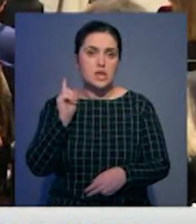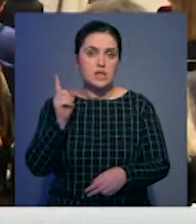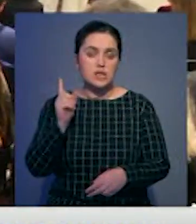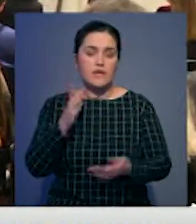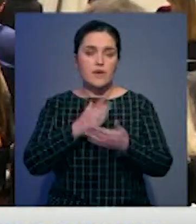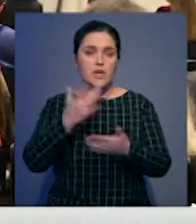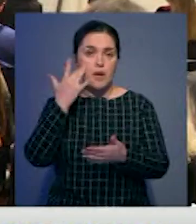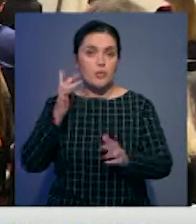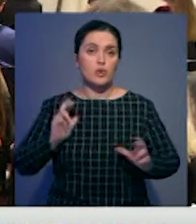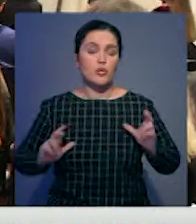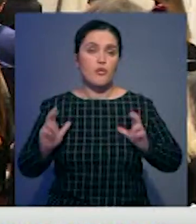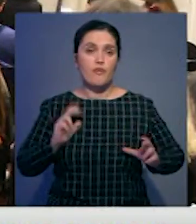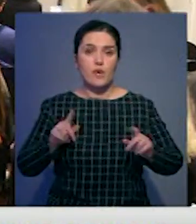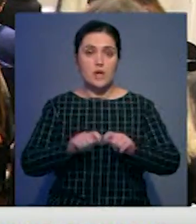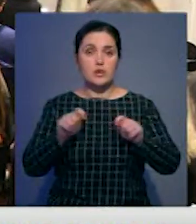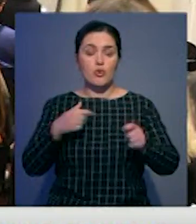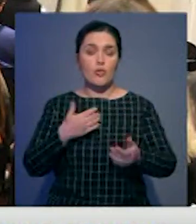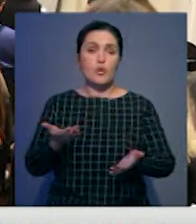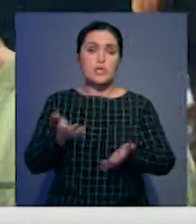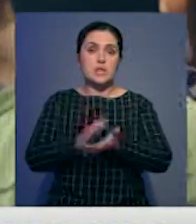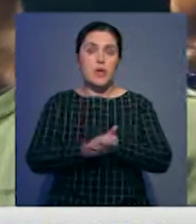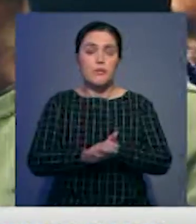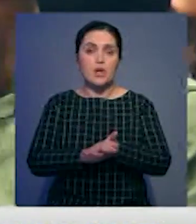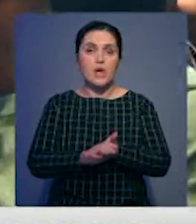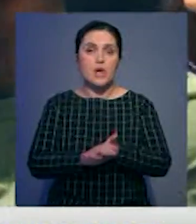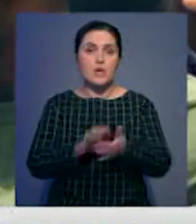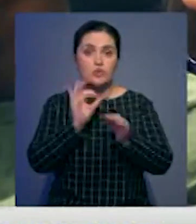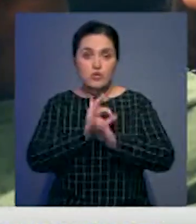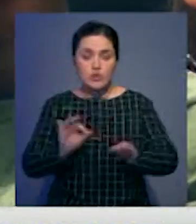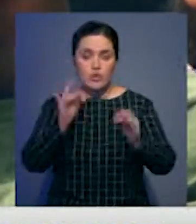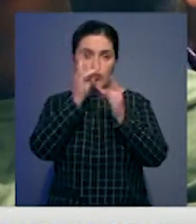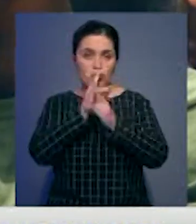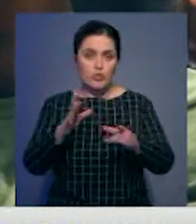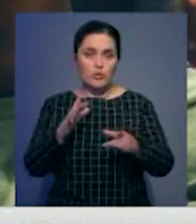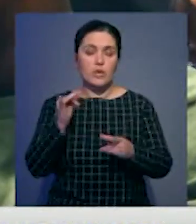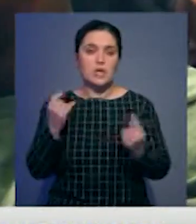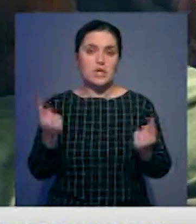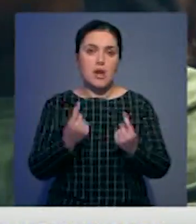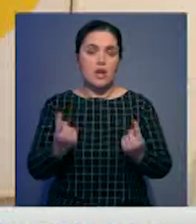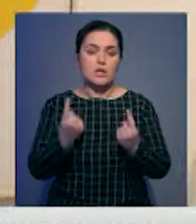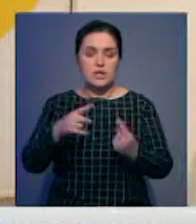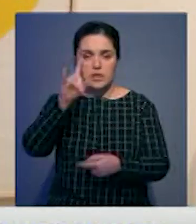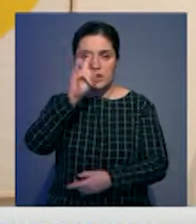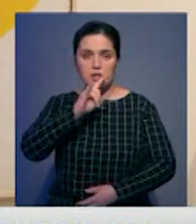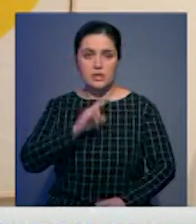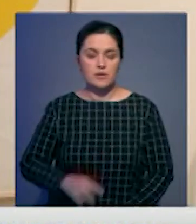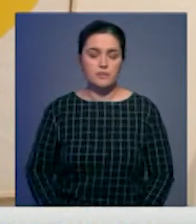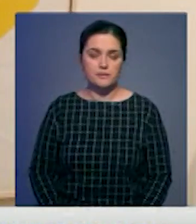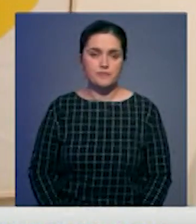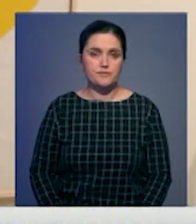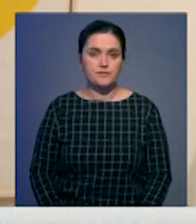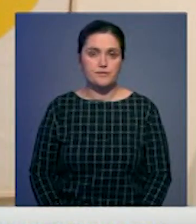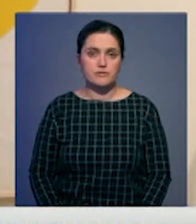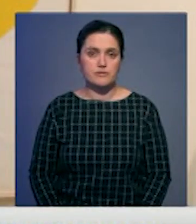вуза. Его создатели намерены знакомить с искусством, культурой и традициями страны Великой Степи. Находясь далеко